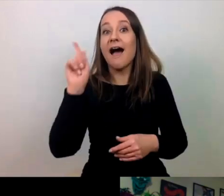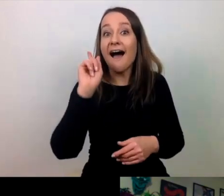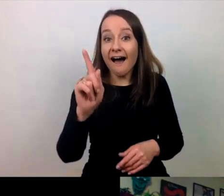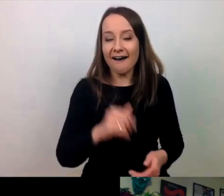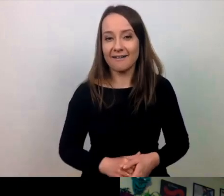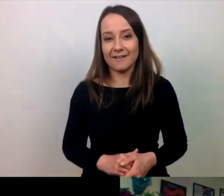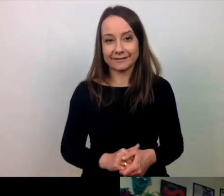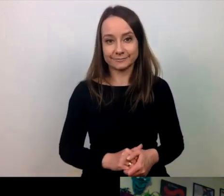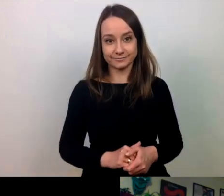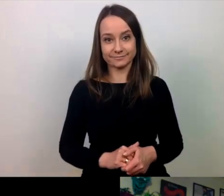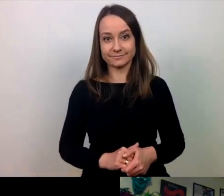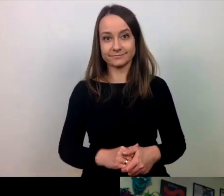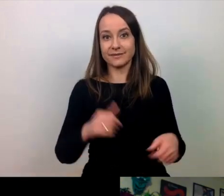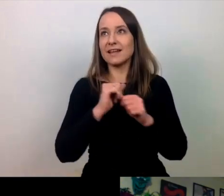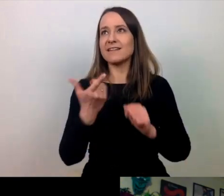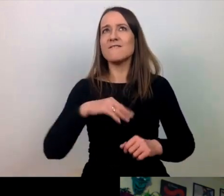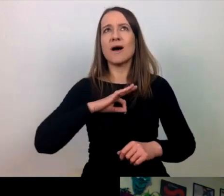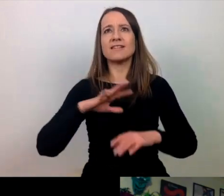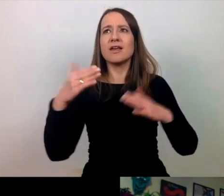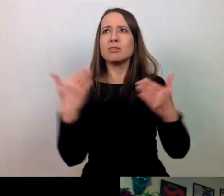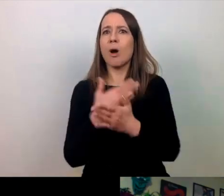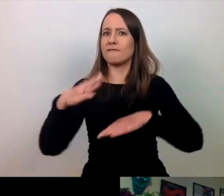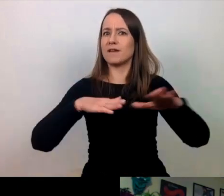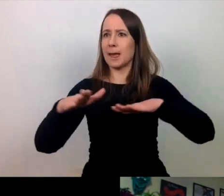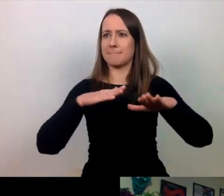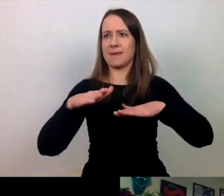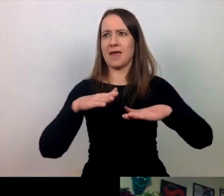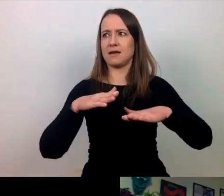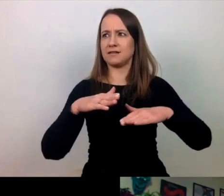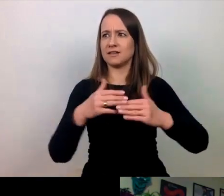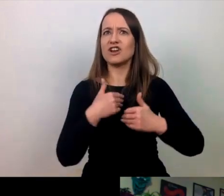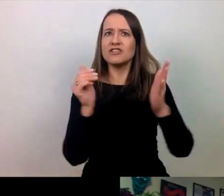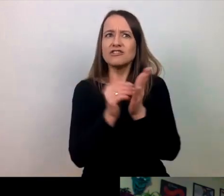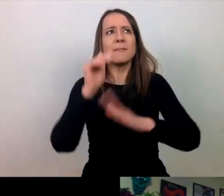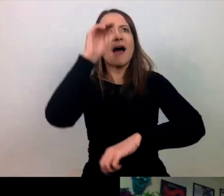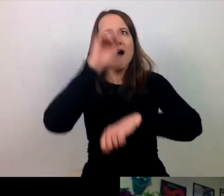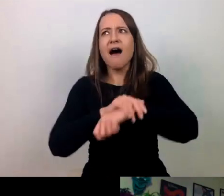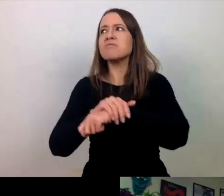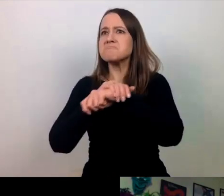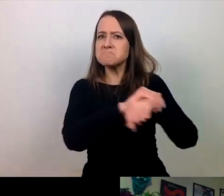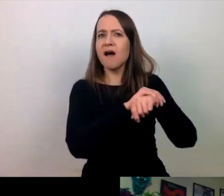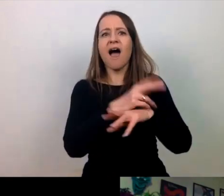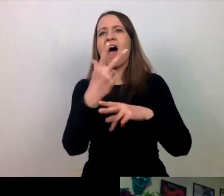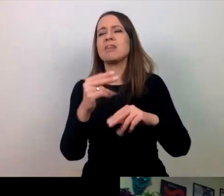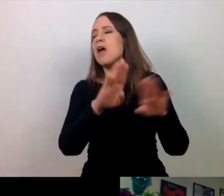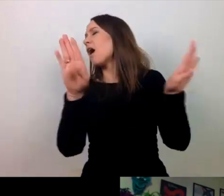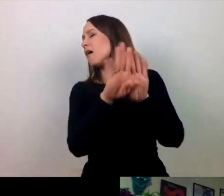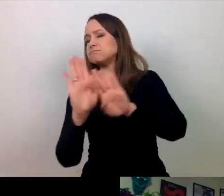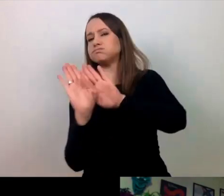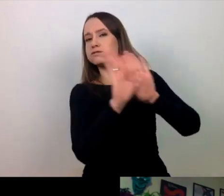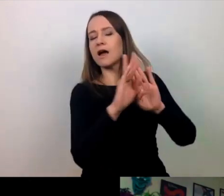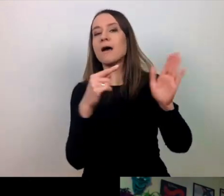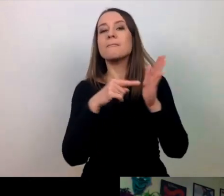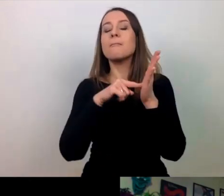nowe miejsce, takie do zaakceptowania, a nie do zatrzaśnięcia na cztery spusty. Bo też ta metafora, ty mówiłeś o